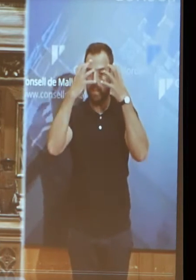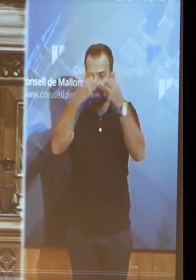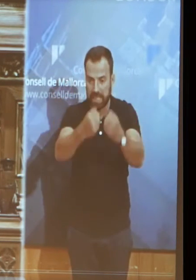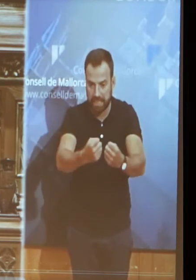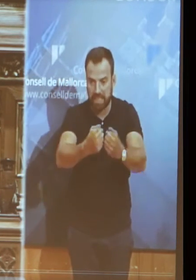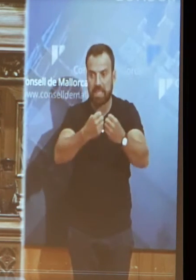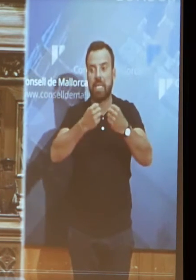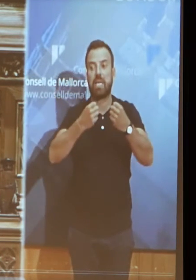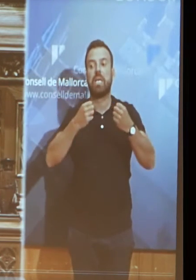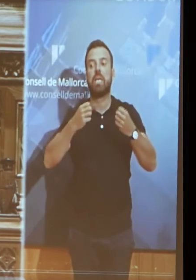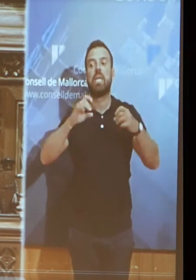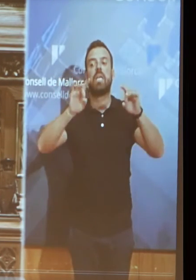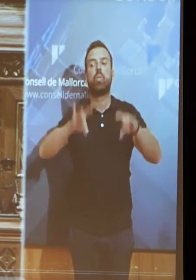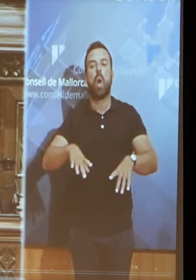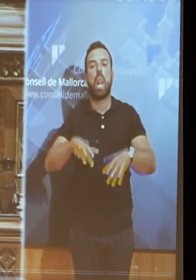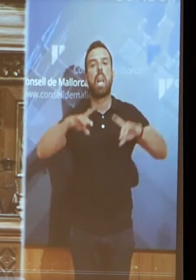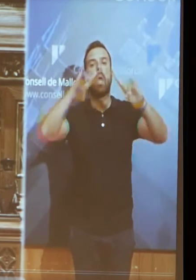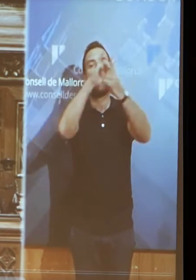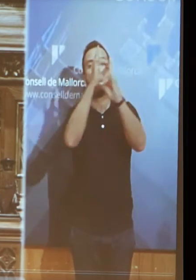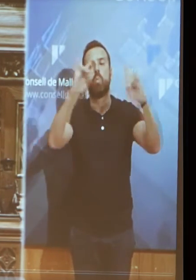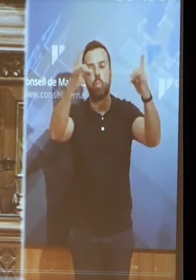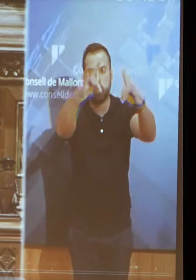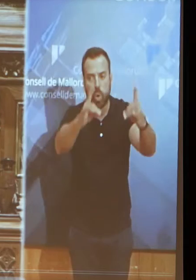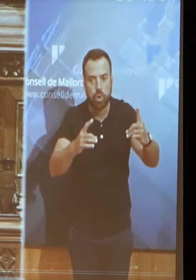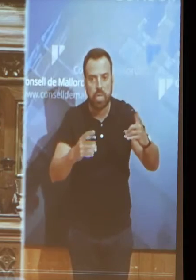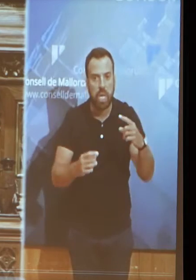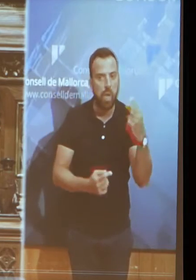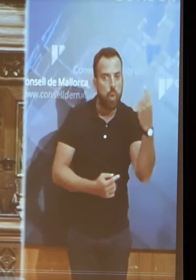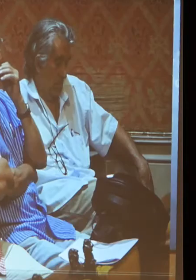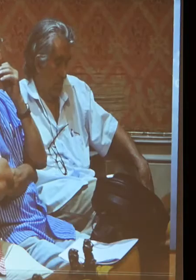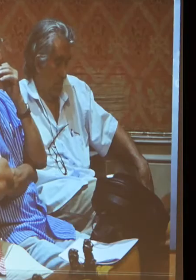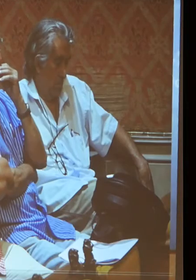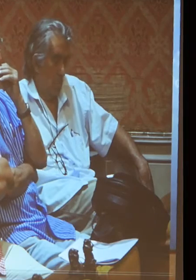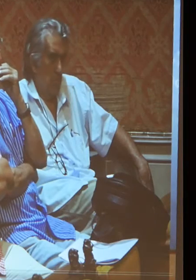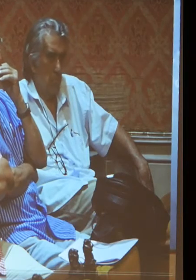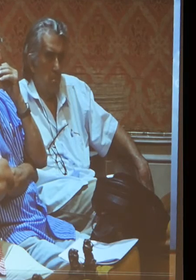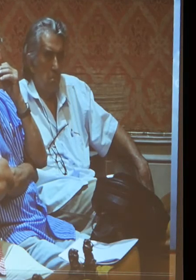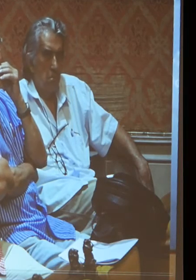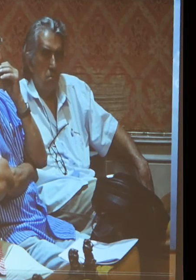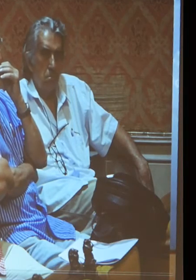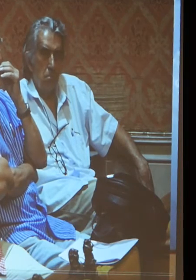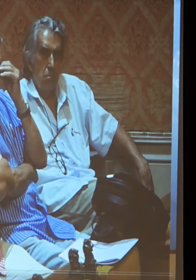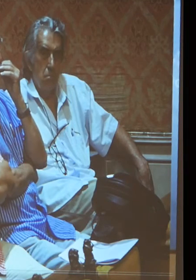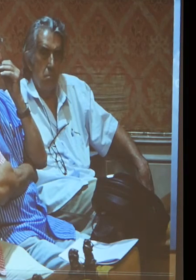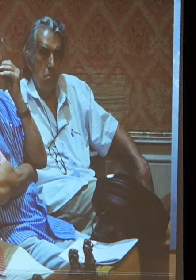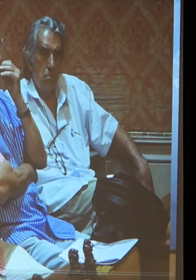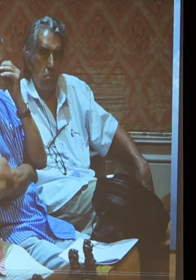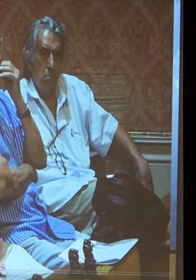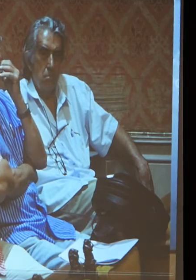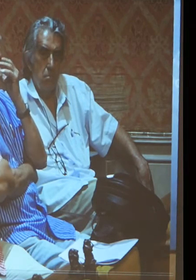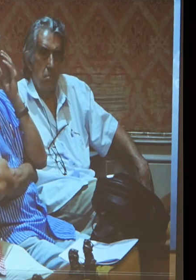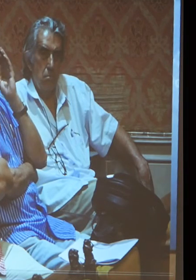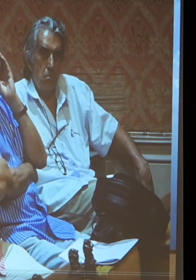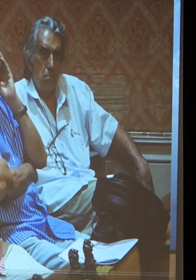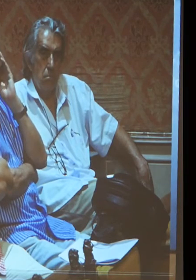que la suma dels arbres. Tenen que entendre que el que passa d'aquí. I això és el que la gent a vegades no se'ls ajuda que ho